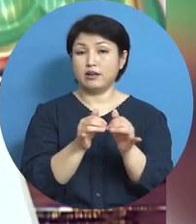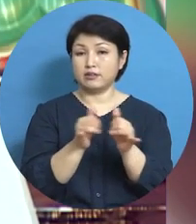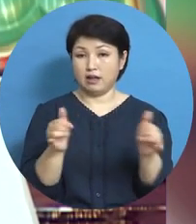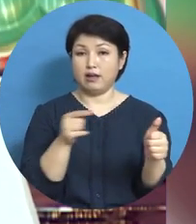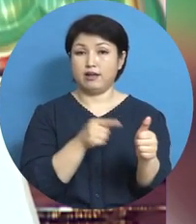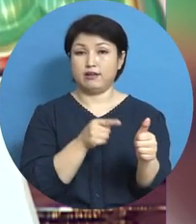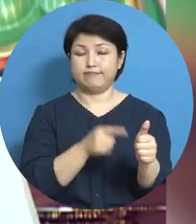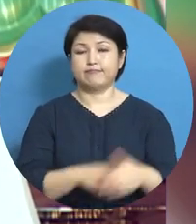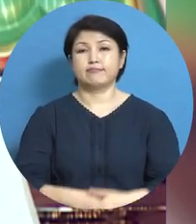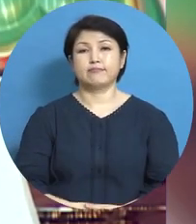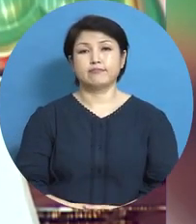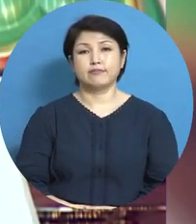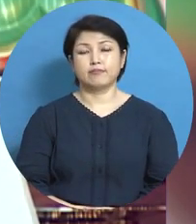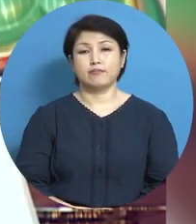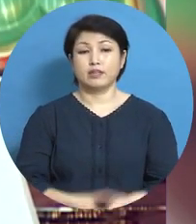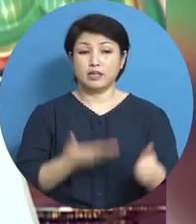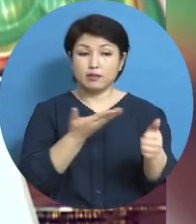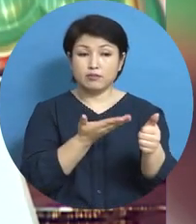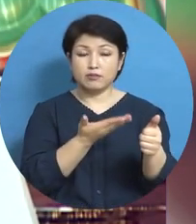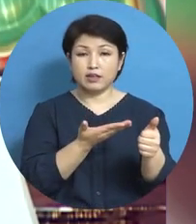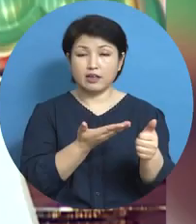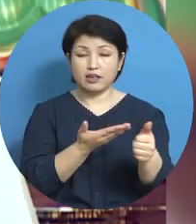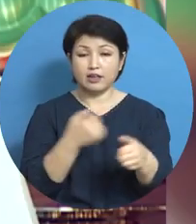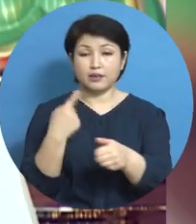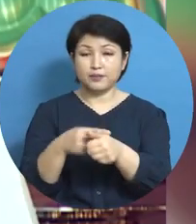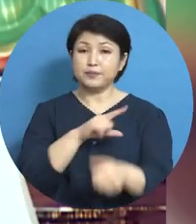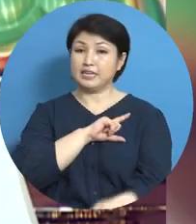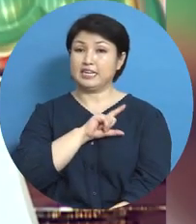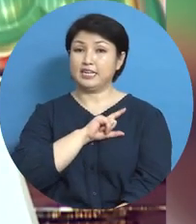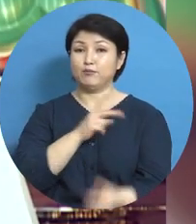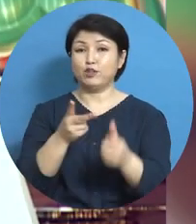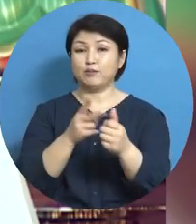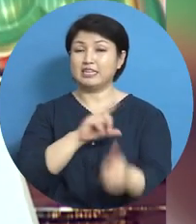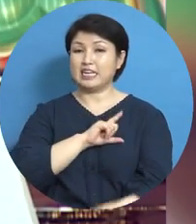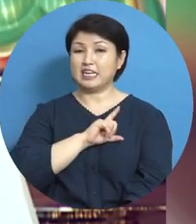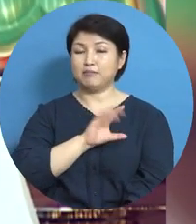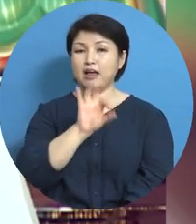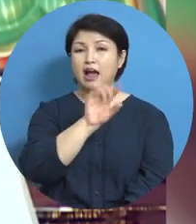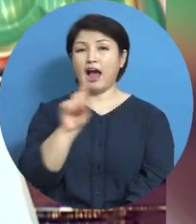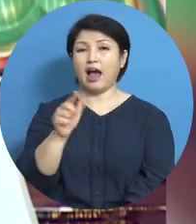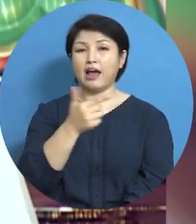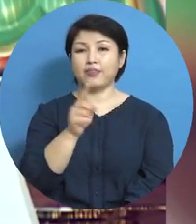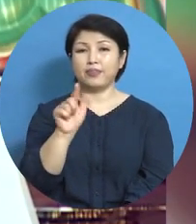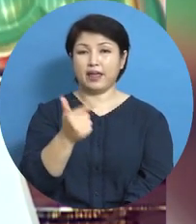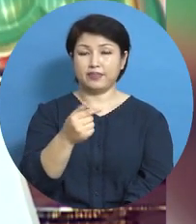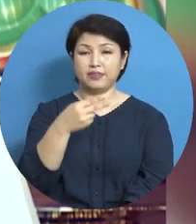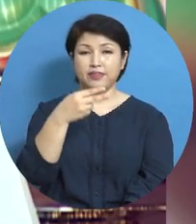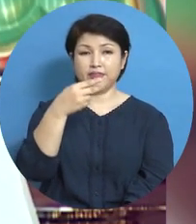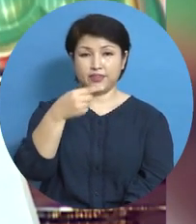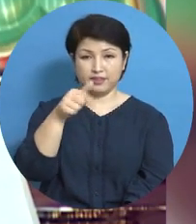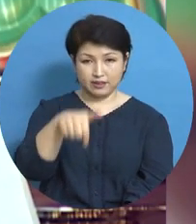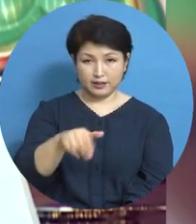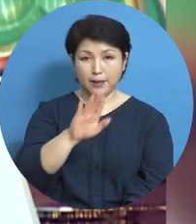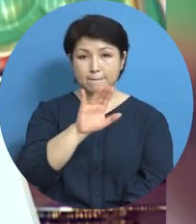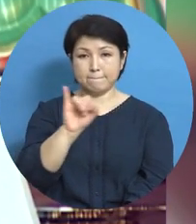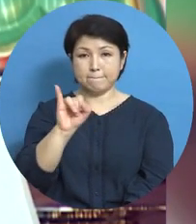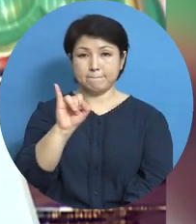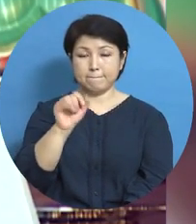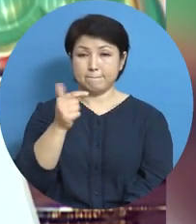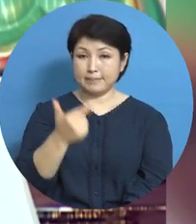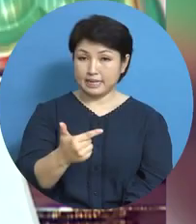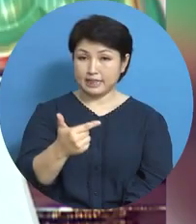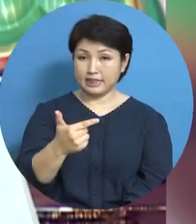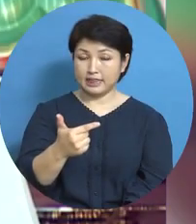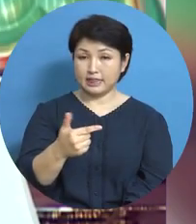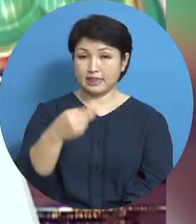불리는 분이에요. 이분의 별명은 아난다 핀디카, 아난드 핀디카라 그래요. 한문으로